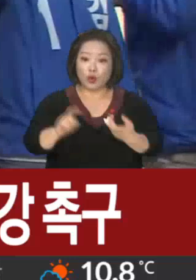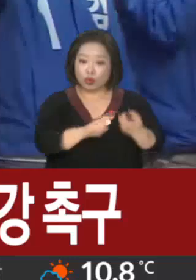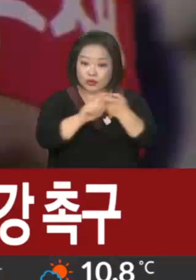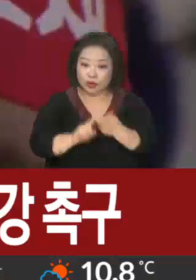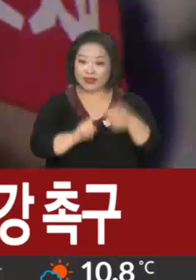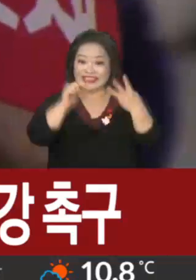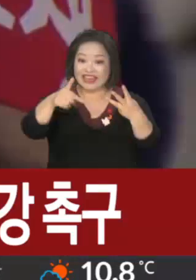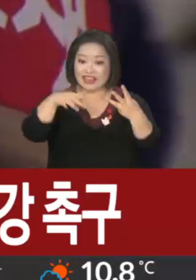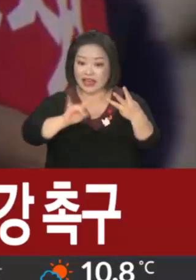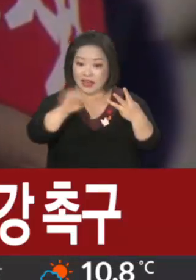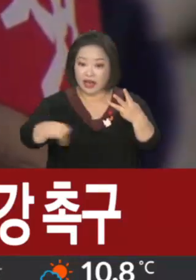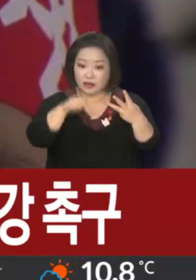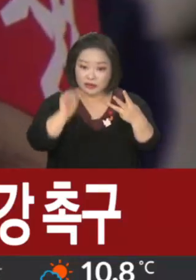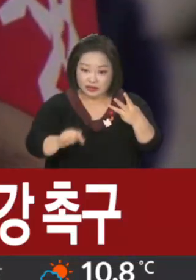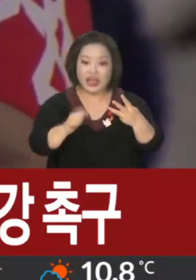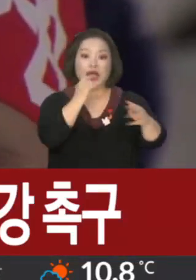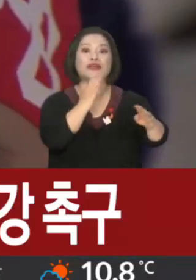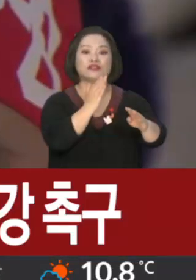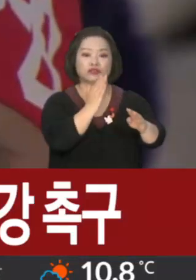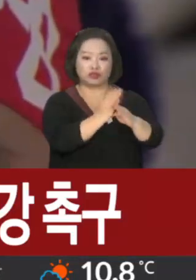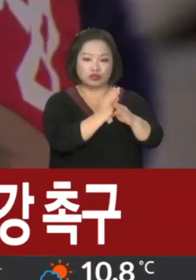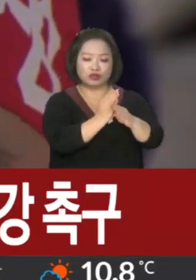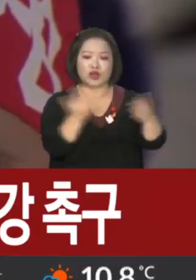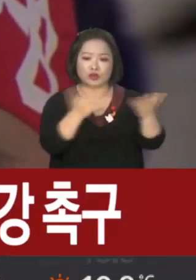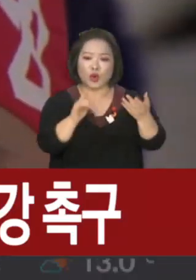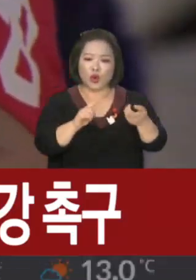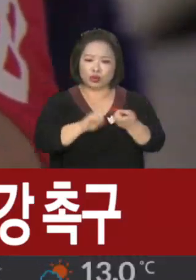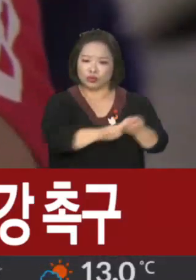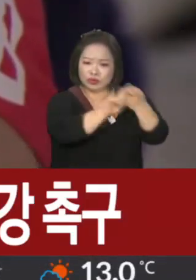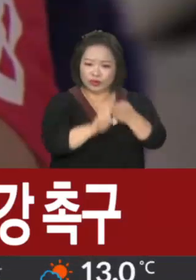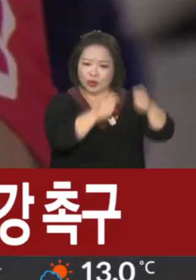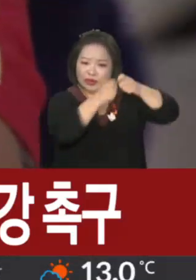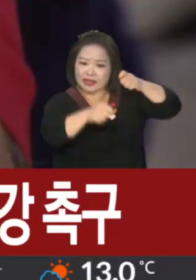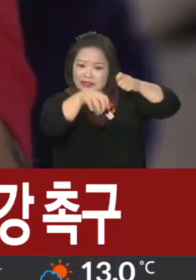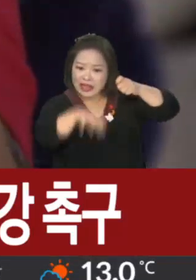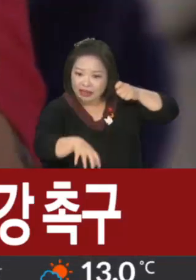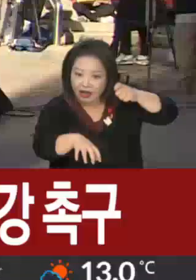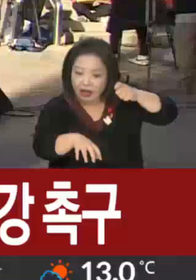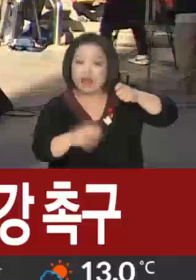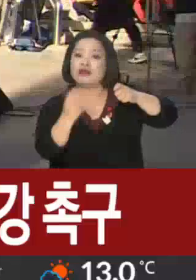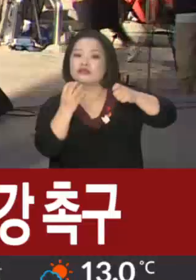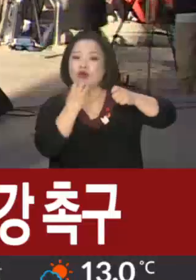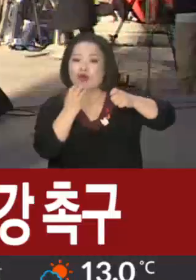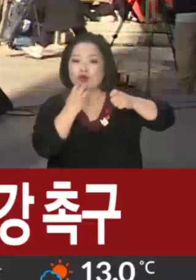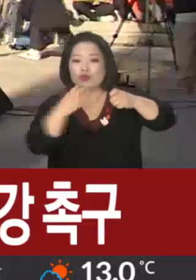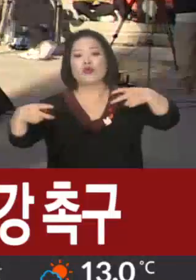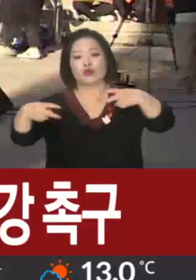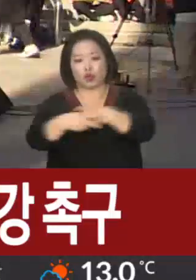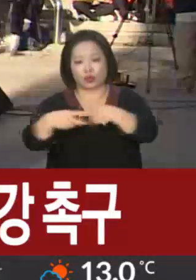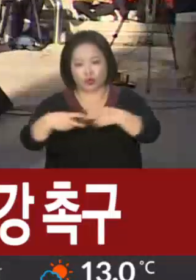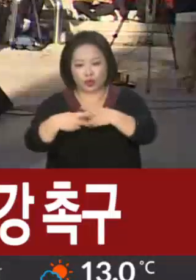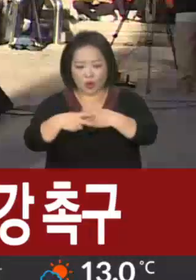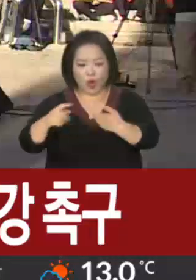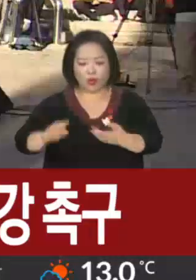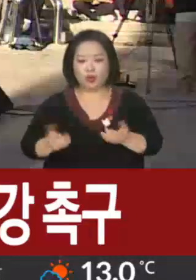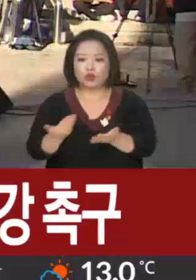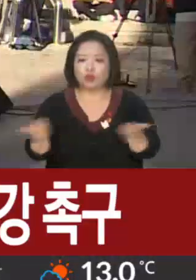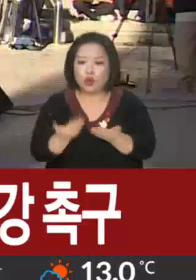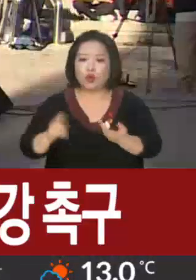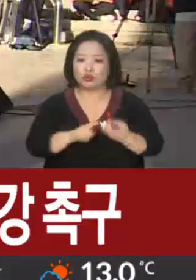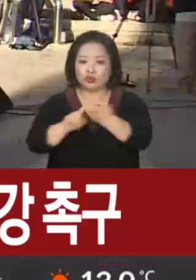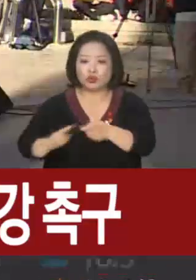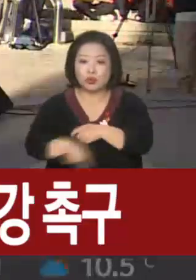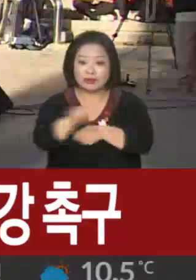가장 조합원이 많은 민주노총 산하 서울교통공사 노조가 진행하고 있는데요. 함께 교섭에 참여한 한국노총